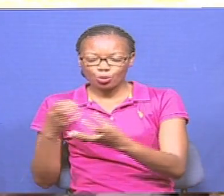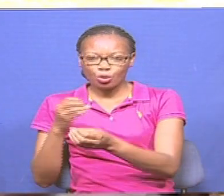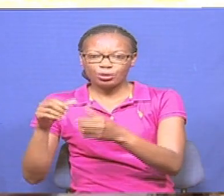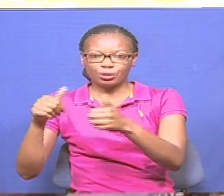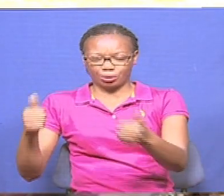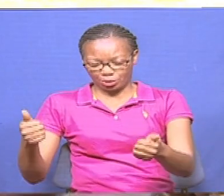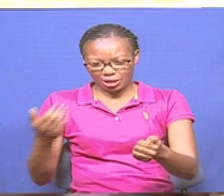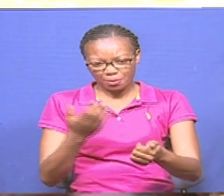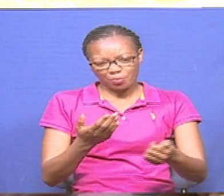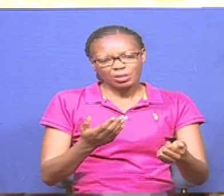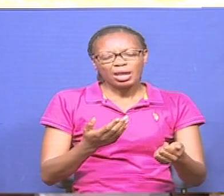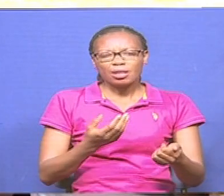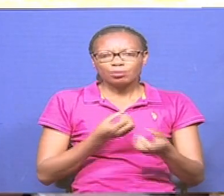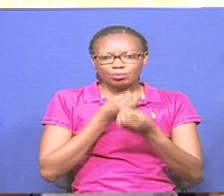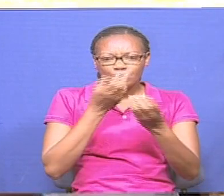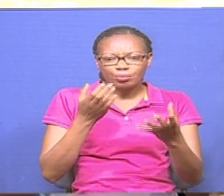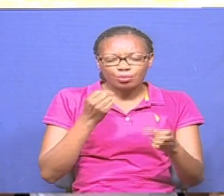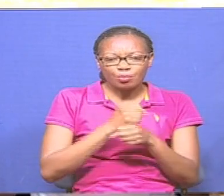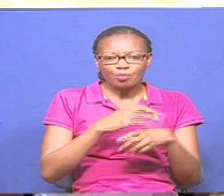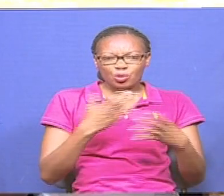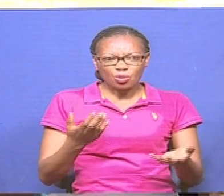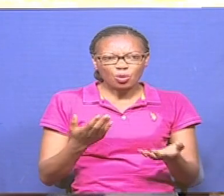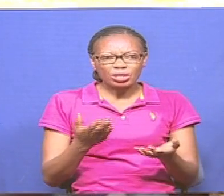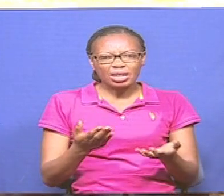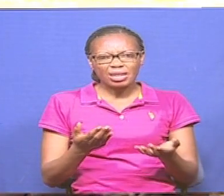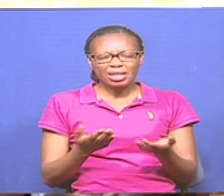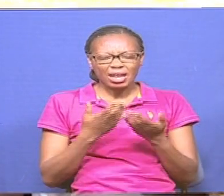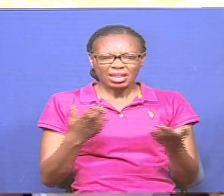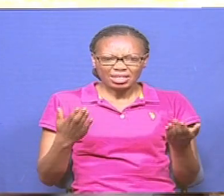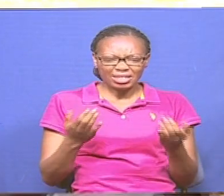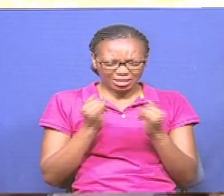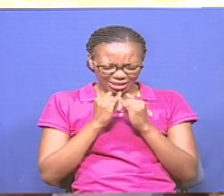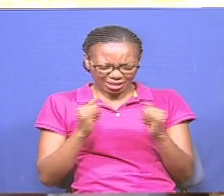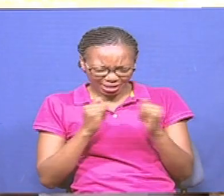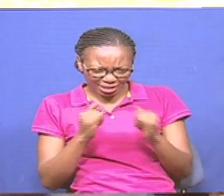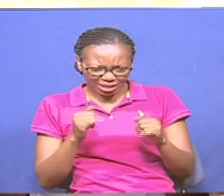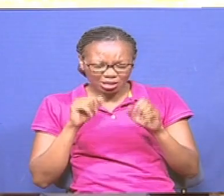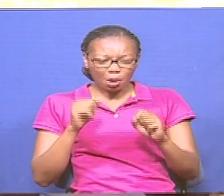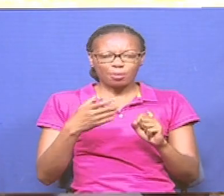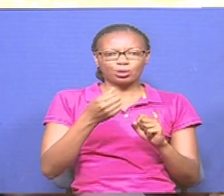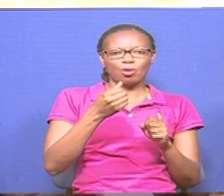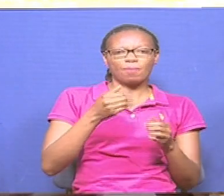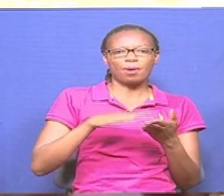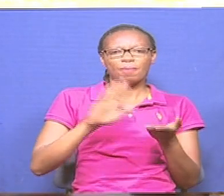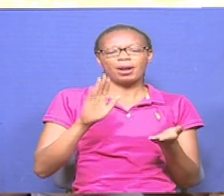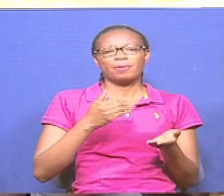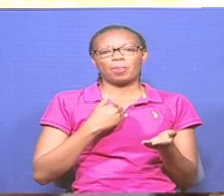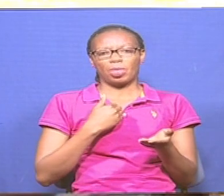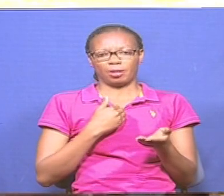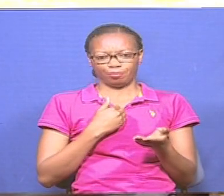watafute vile wanaweza ku add value, hata kama ni cleaning, hata kama ni kupanguza, ndiyo ziweze kufetch higher